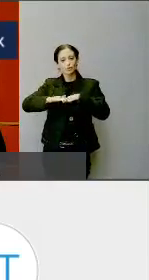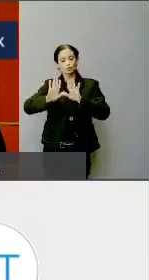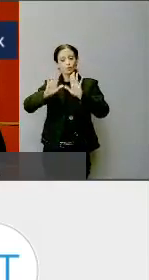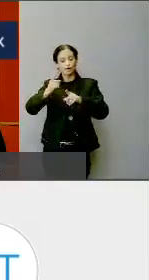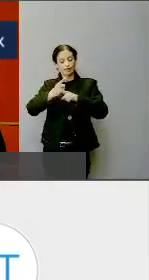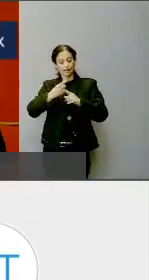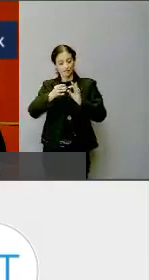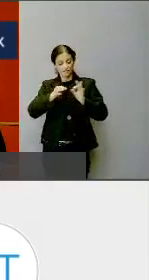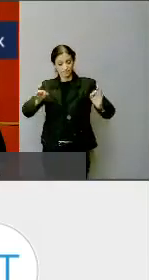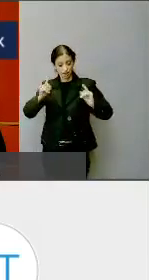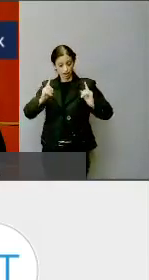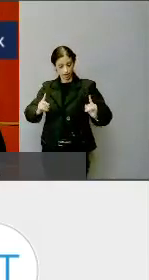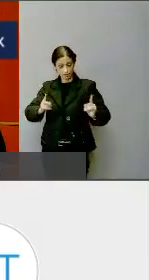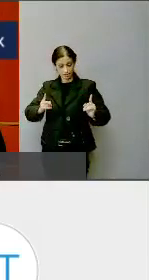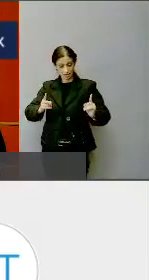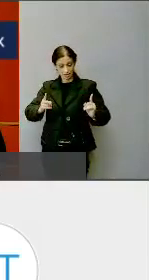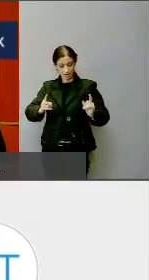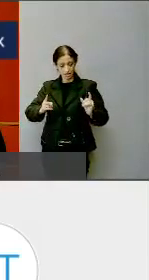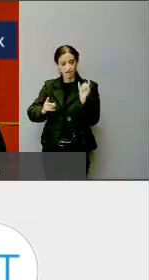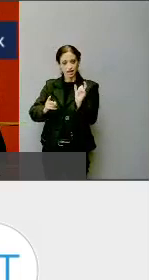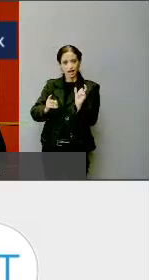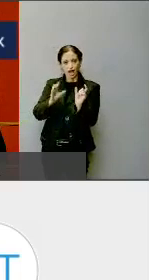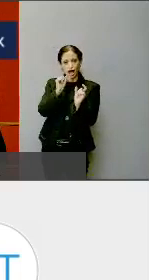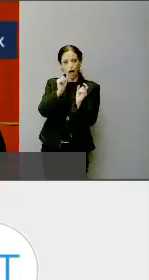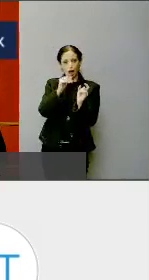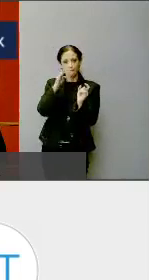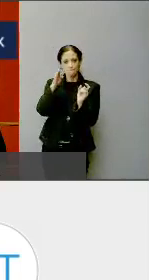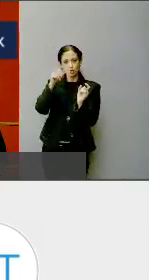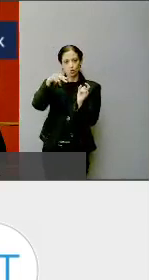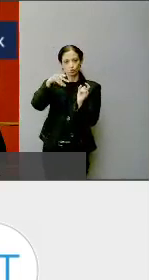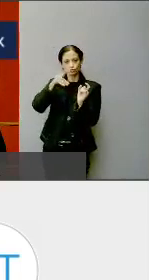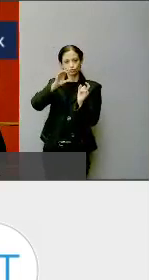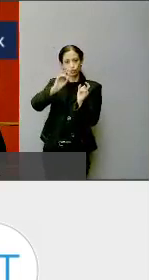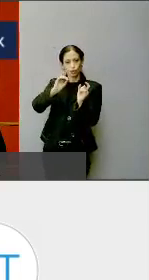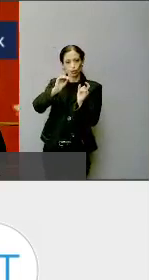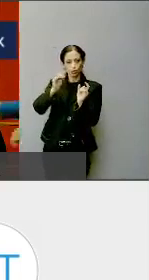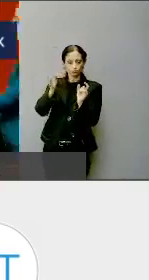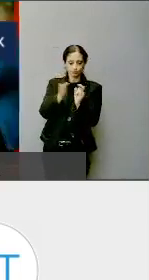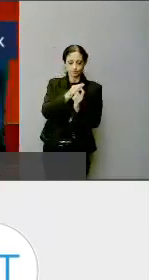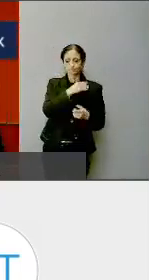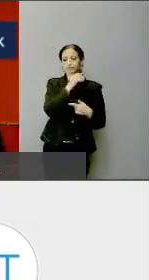la sostituzione della parola a bondo con abbandono